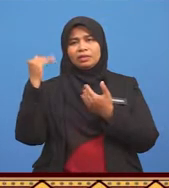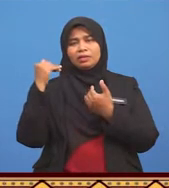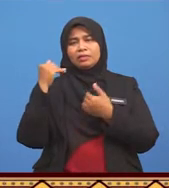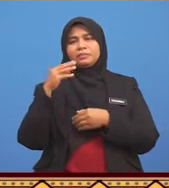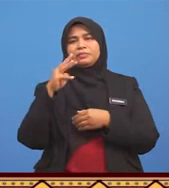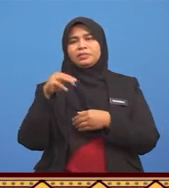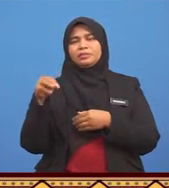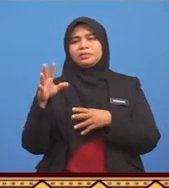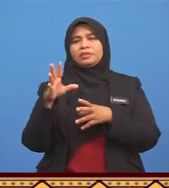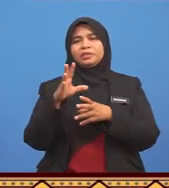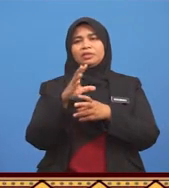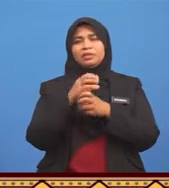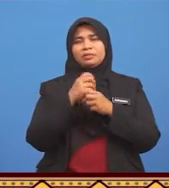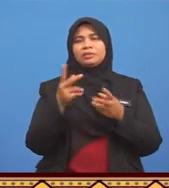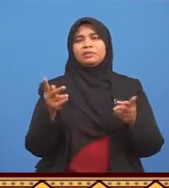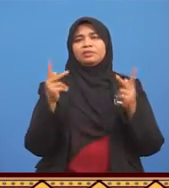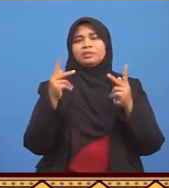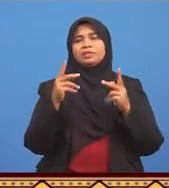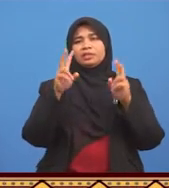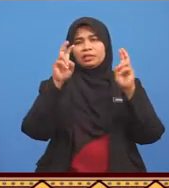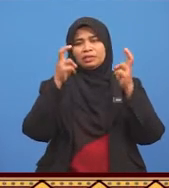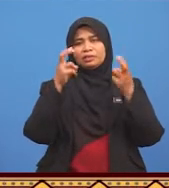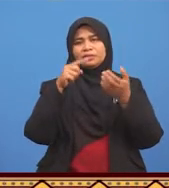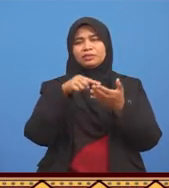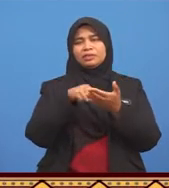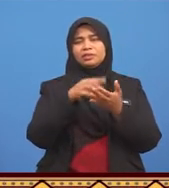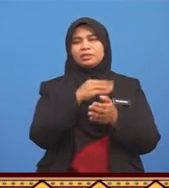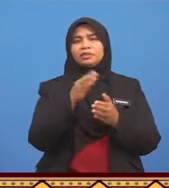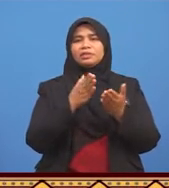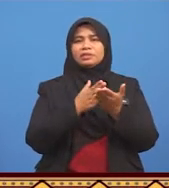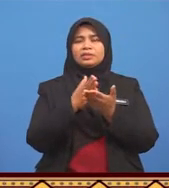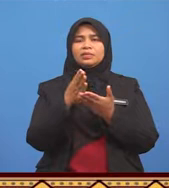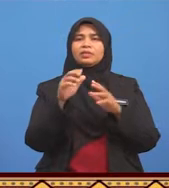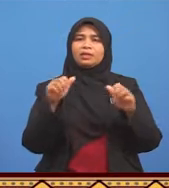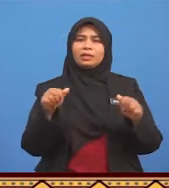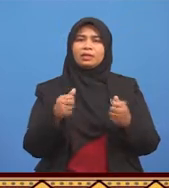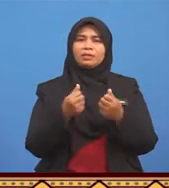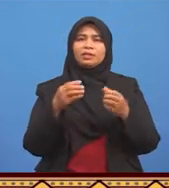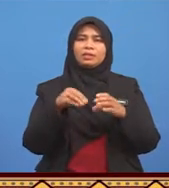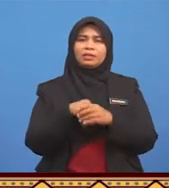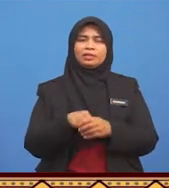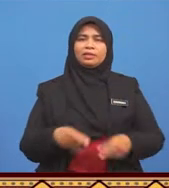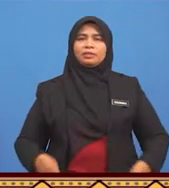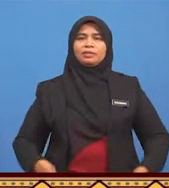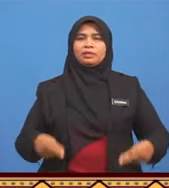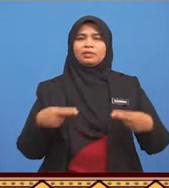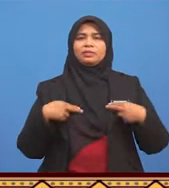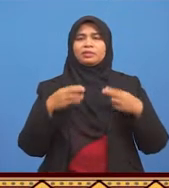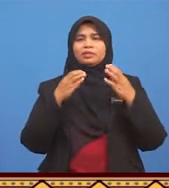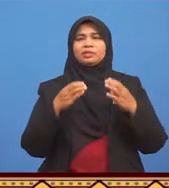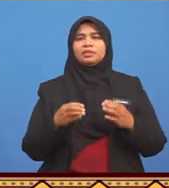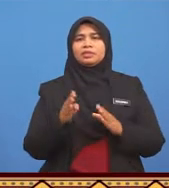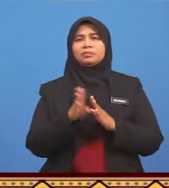mengharapkan murid-murid dapat menguasai topik ini dan seterusnya mengamalkannya dalam kehidupan